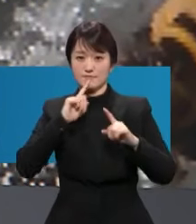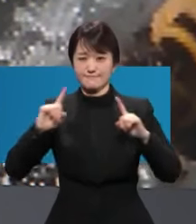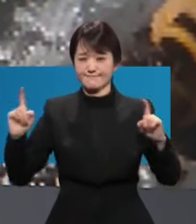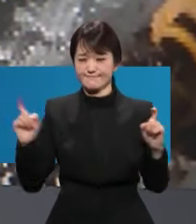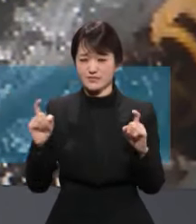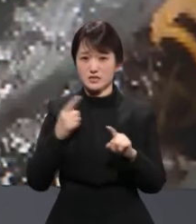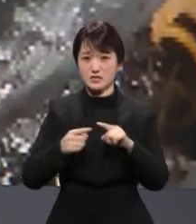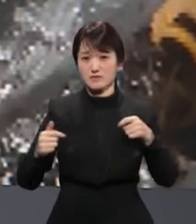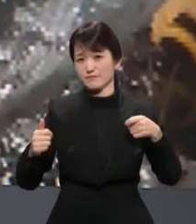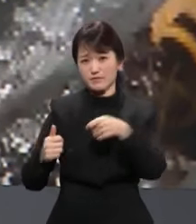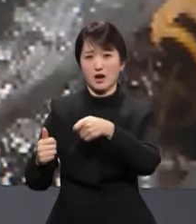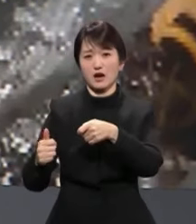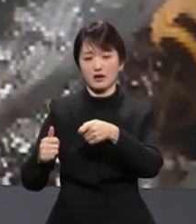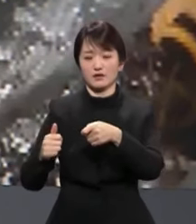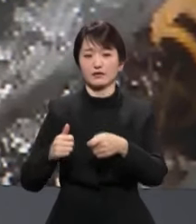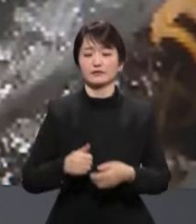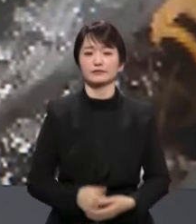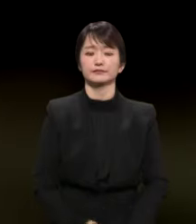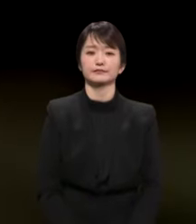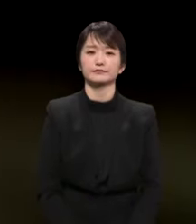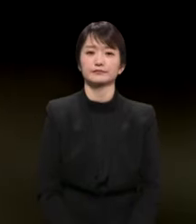휘둘렀습니다. 윤정식 기자입니다.